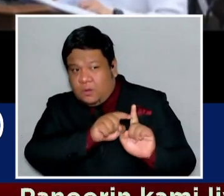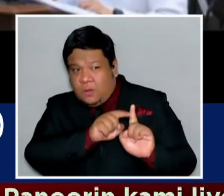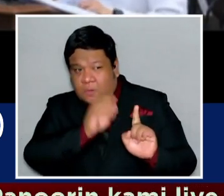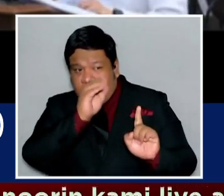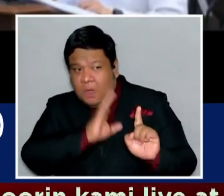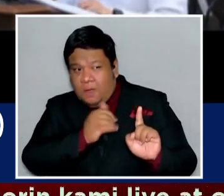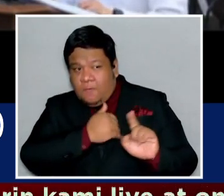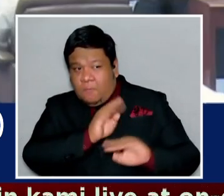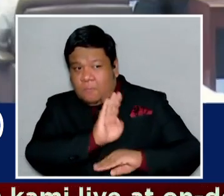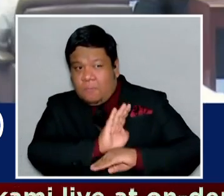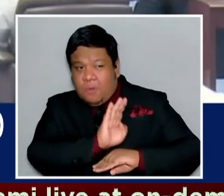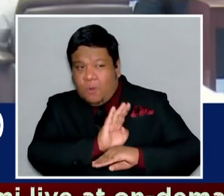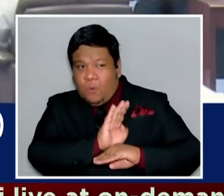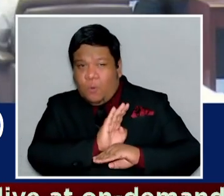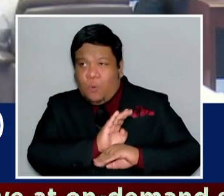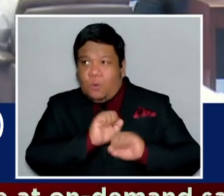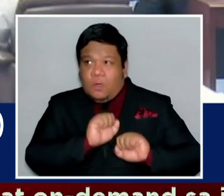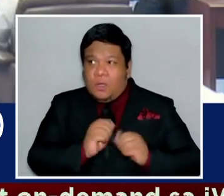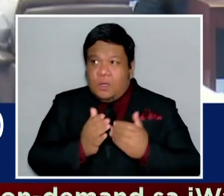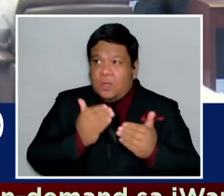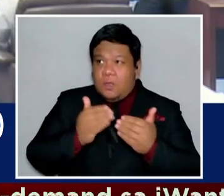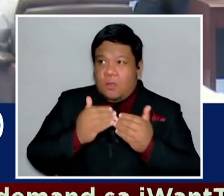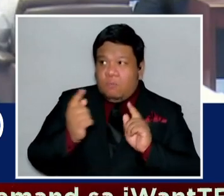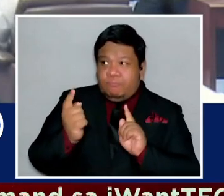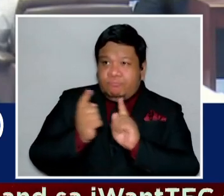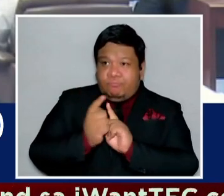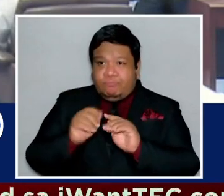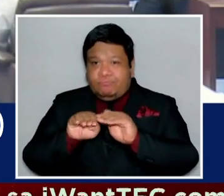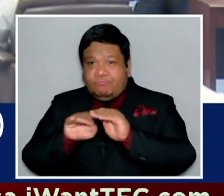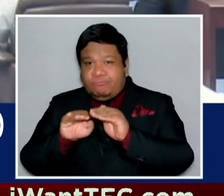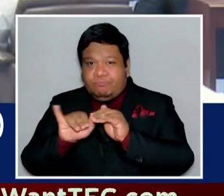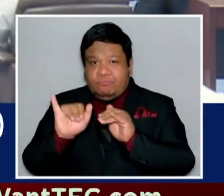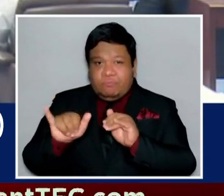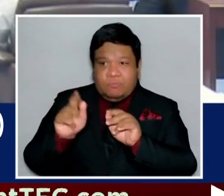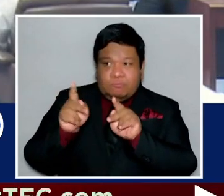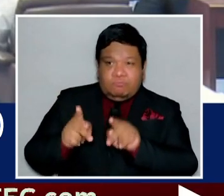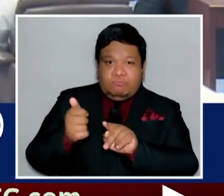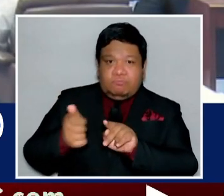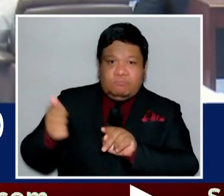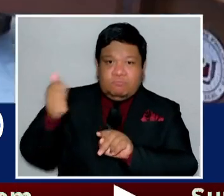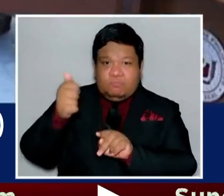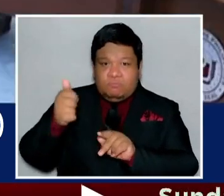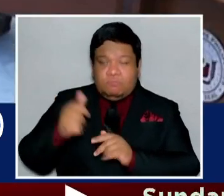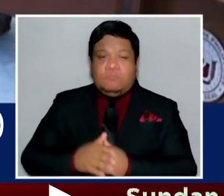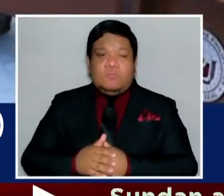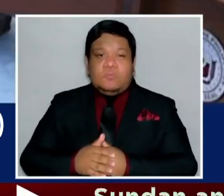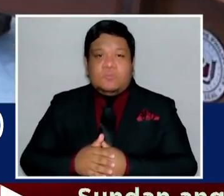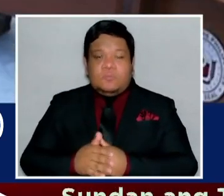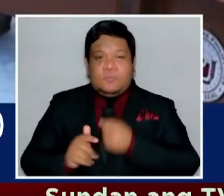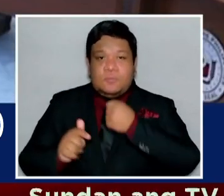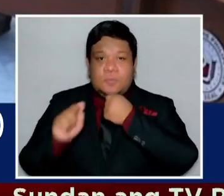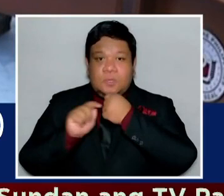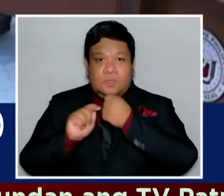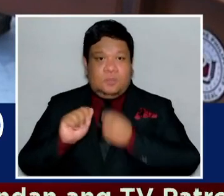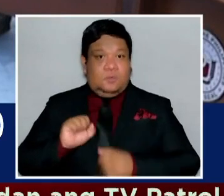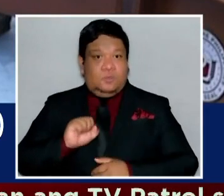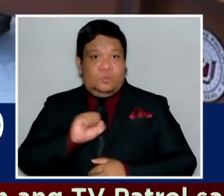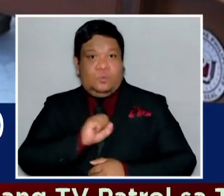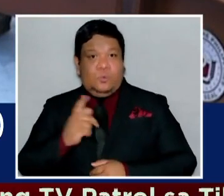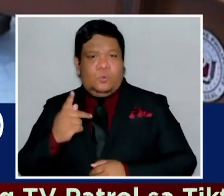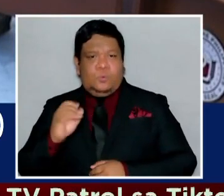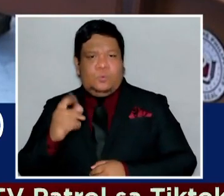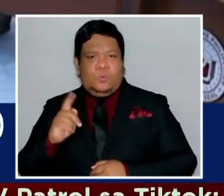of the powers that be? Kinwestiyon din ni Pimentel ang pagbabadali ng Senado na talakayin ng panukala na